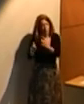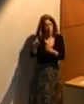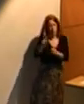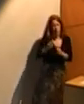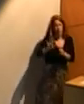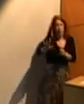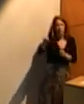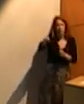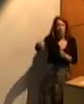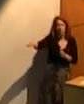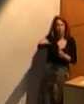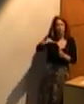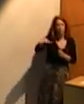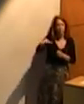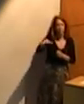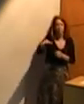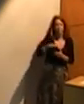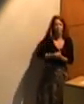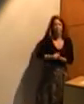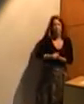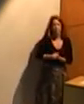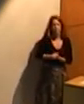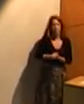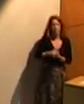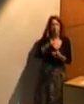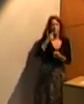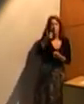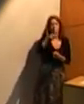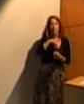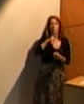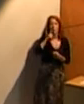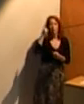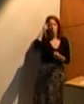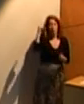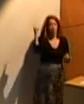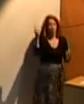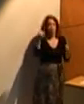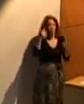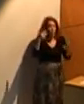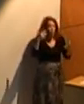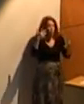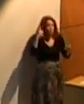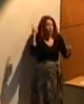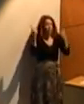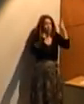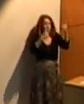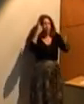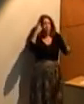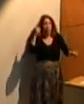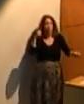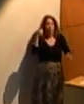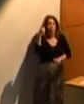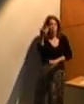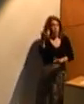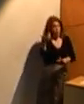amène vers une sorte de dire de vous parler de vertige madame c'est un vertige en effet et un vertige et qui peut nous faire perdre à